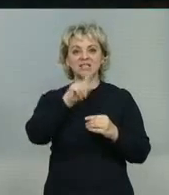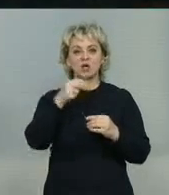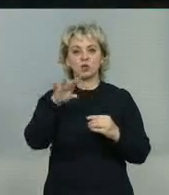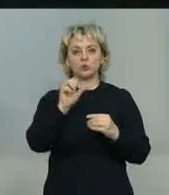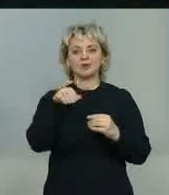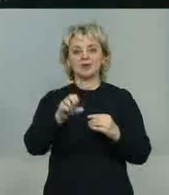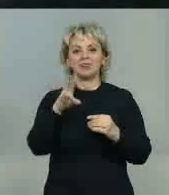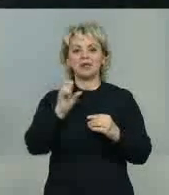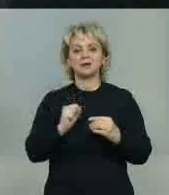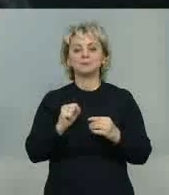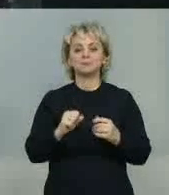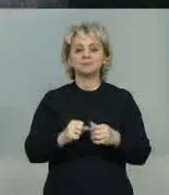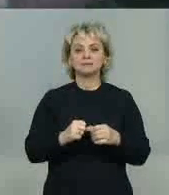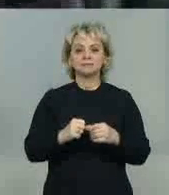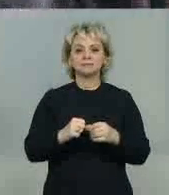Закруткина.